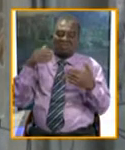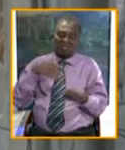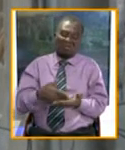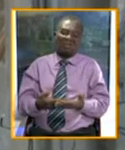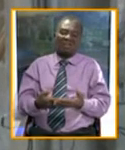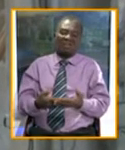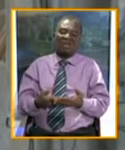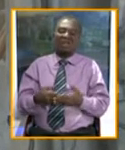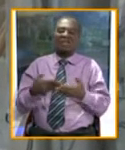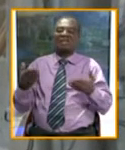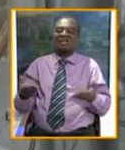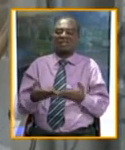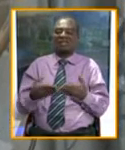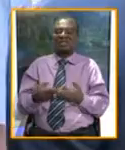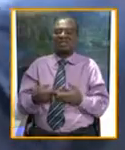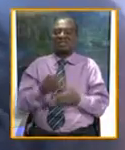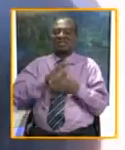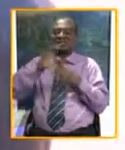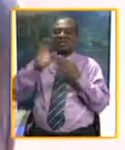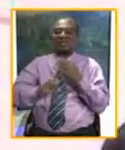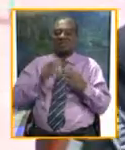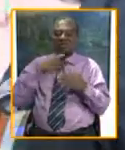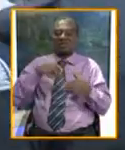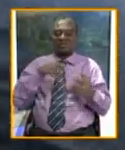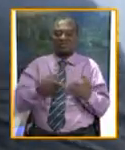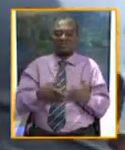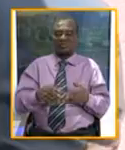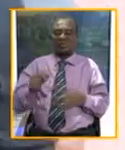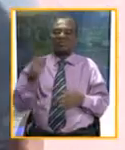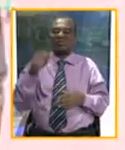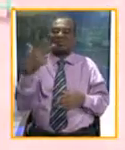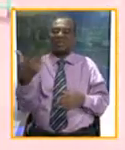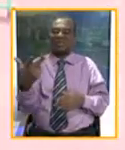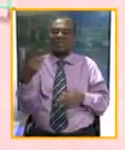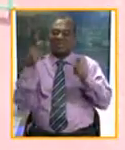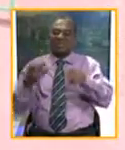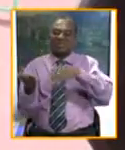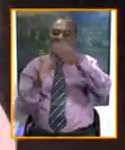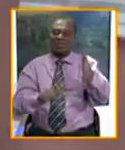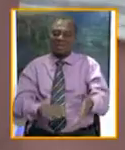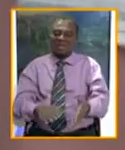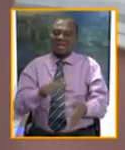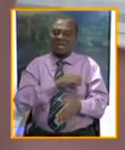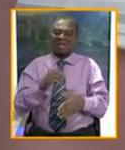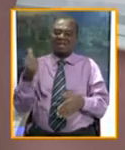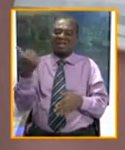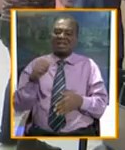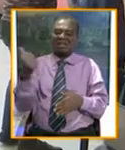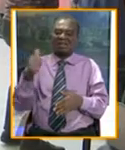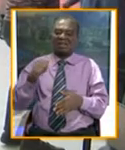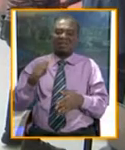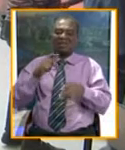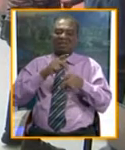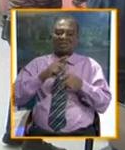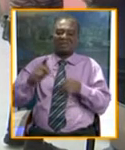Ici, les conséquences sont plus désastreuses. 13 morts, une dizaine de blessés et des populations encore traumatisées.